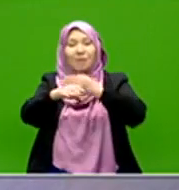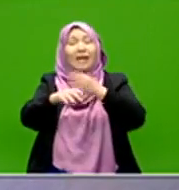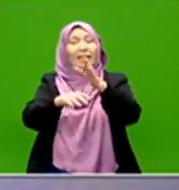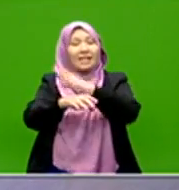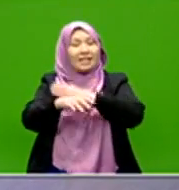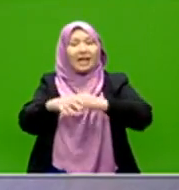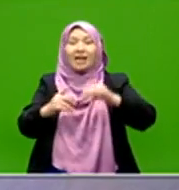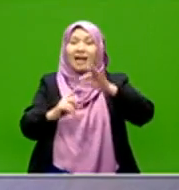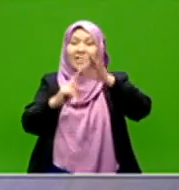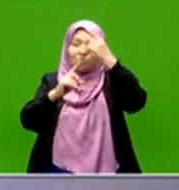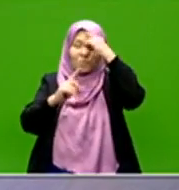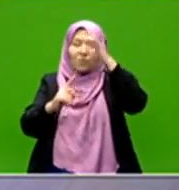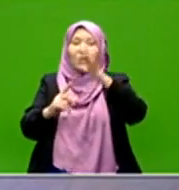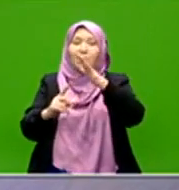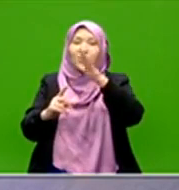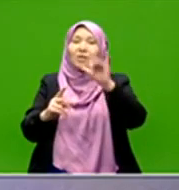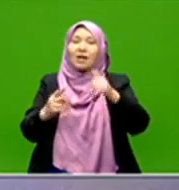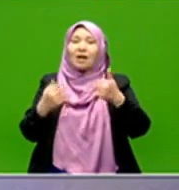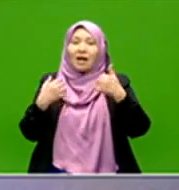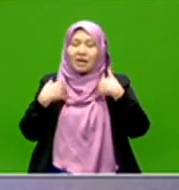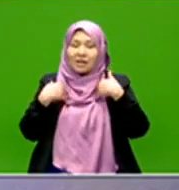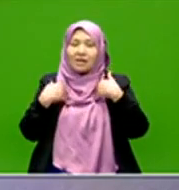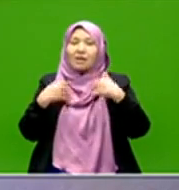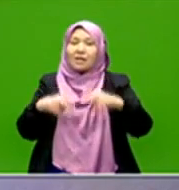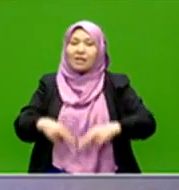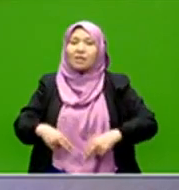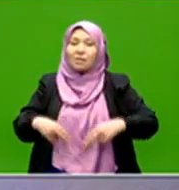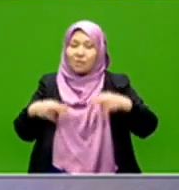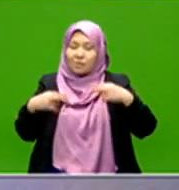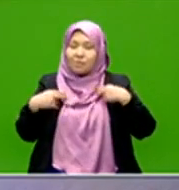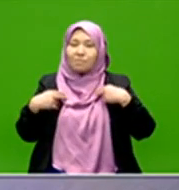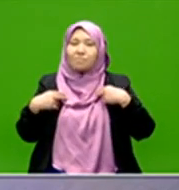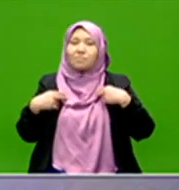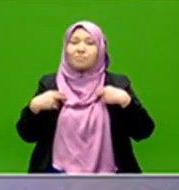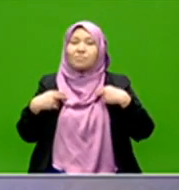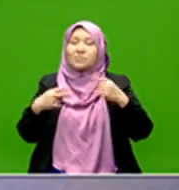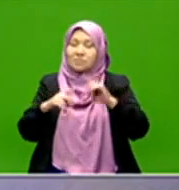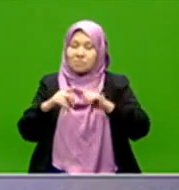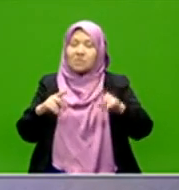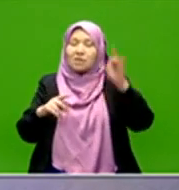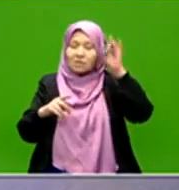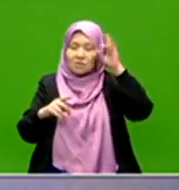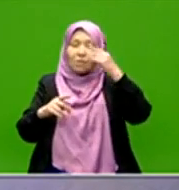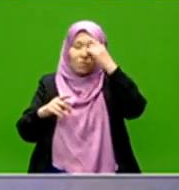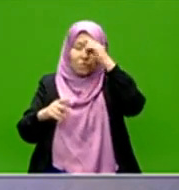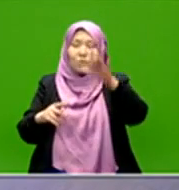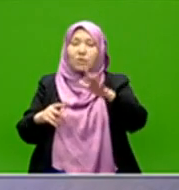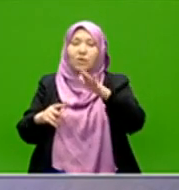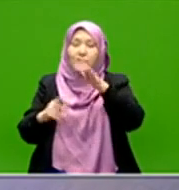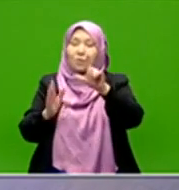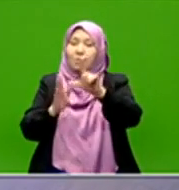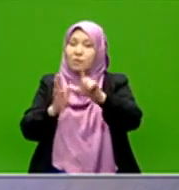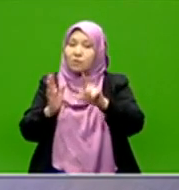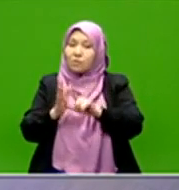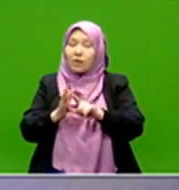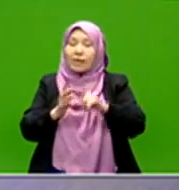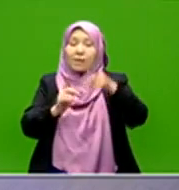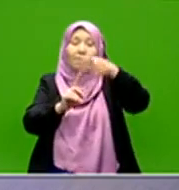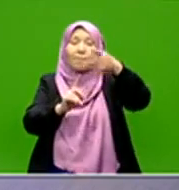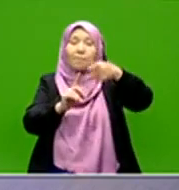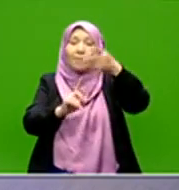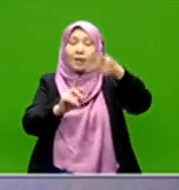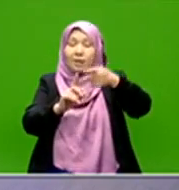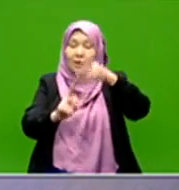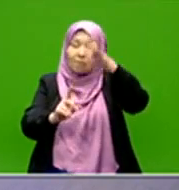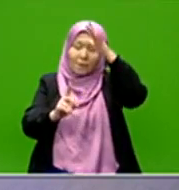khas untuk ibu yang berada di Taman Seri Bido, PKPD sekarang Ustaz. Tapi insya-Allah untuk ibu mertua di Pulau Pinang, bapa